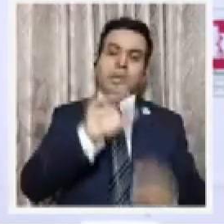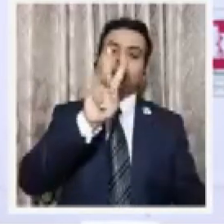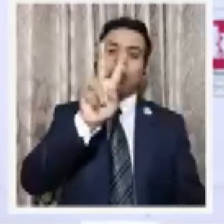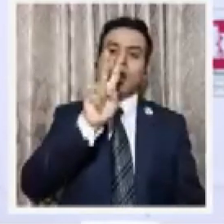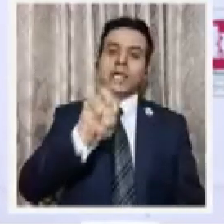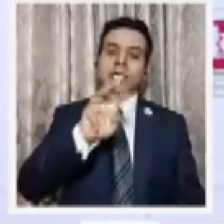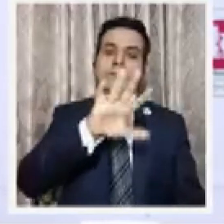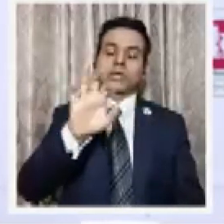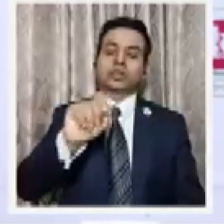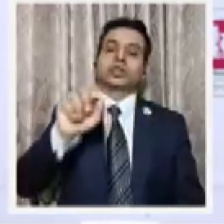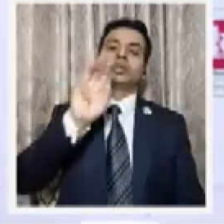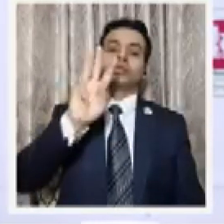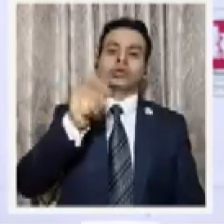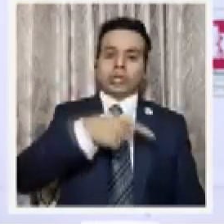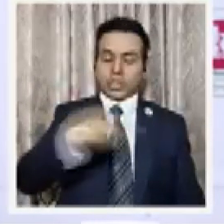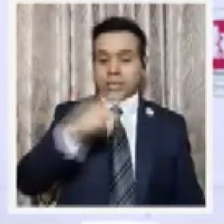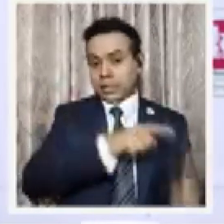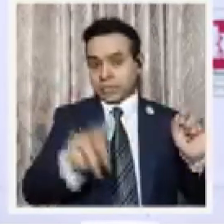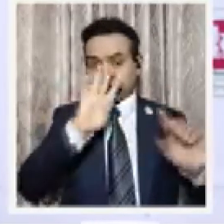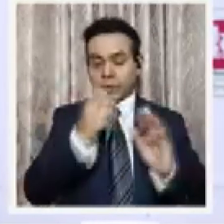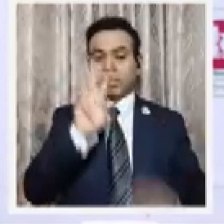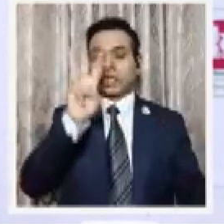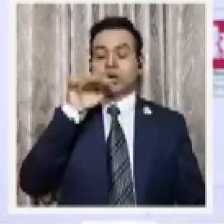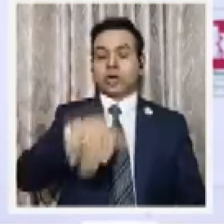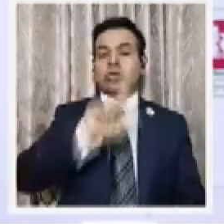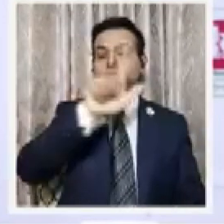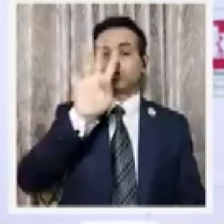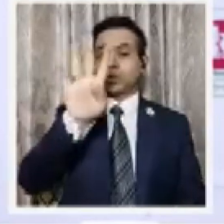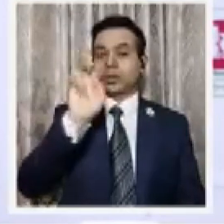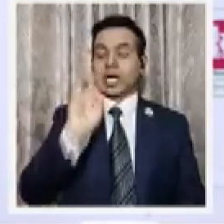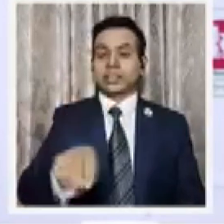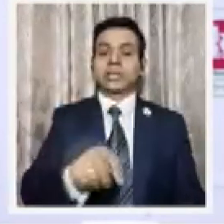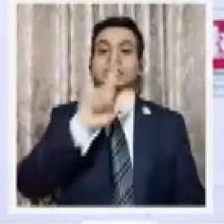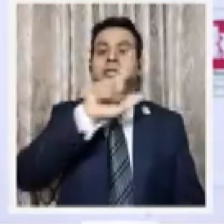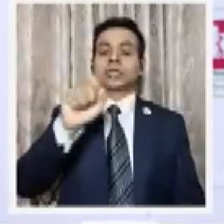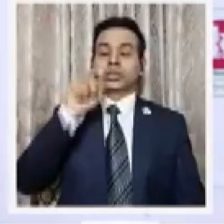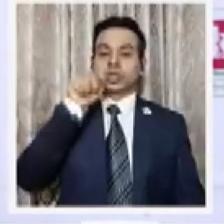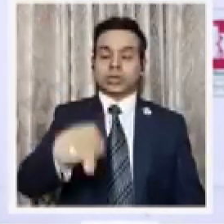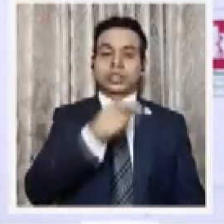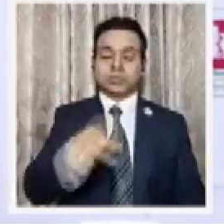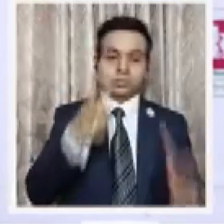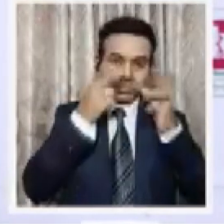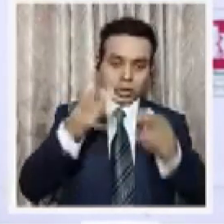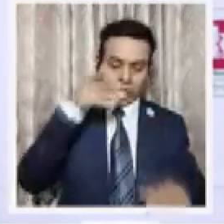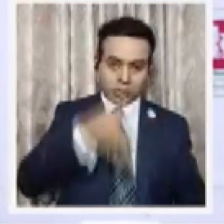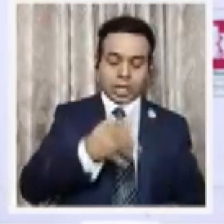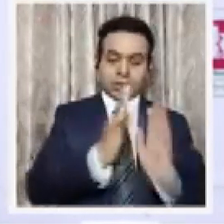জন। 24 ঘন্টায় কোয়ারেন্টাইন থেকে ছাড়া পেয়েছেন 2570 জন, এ পর্যন্ত ছাড়া পেয়েছেন